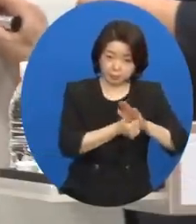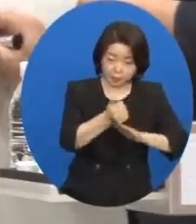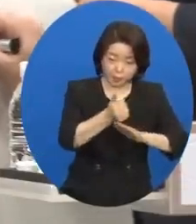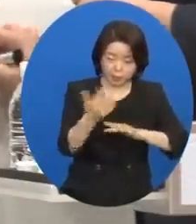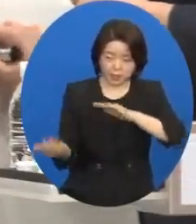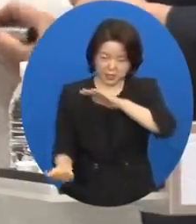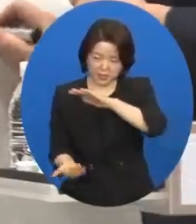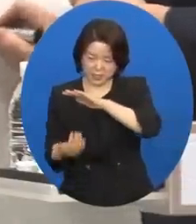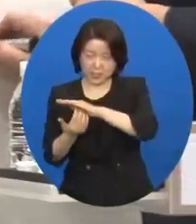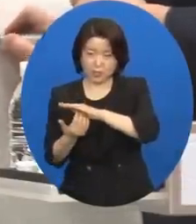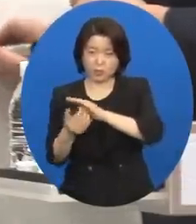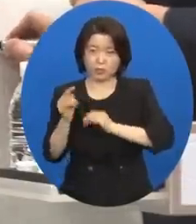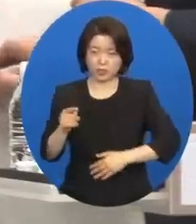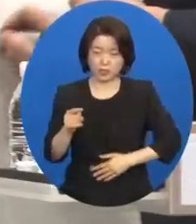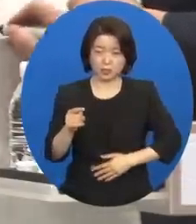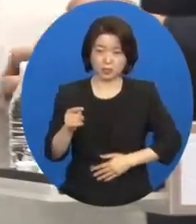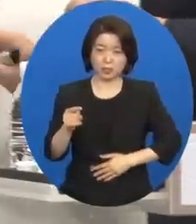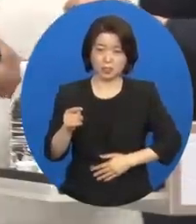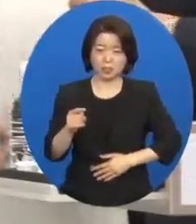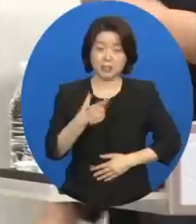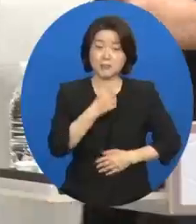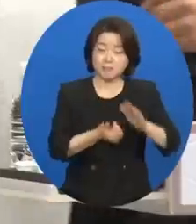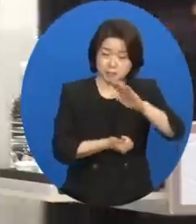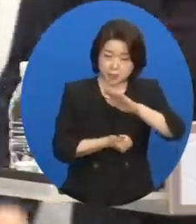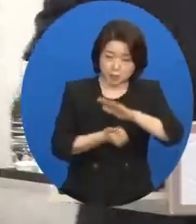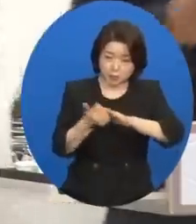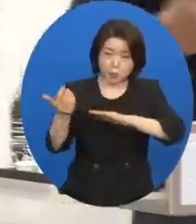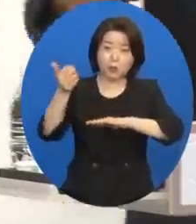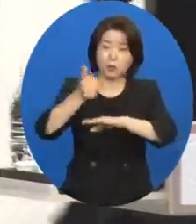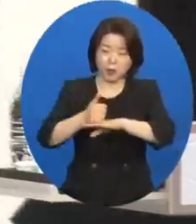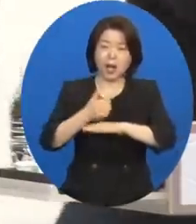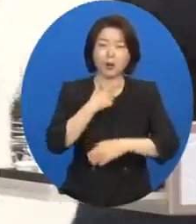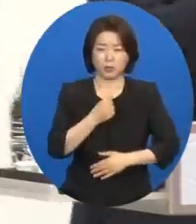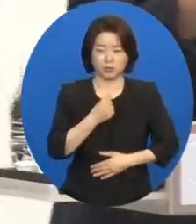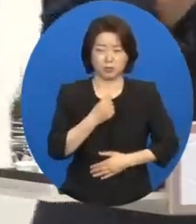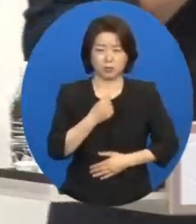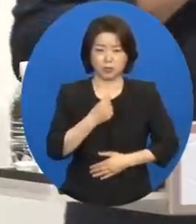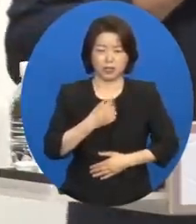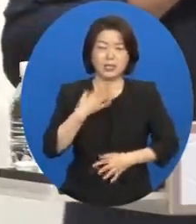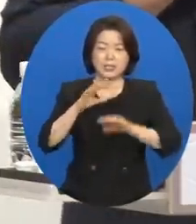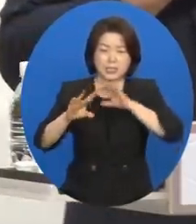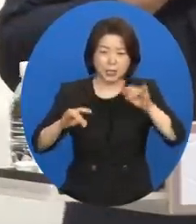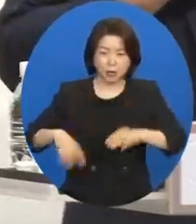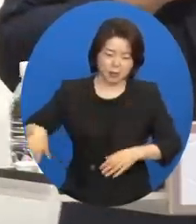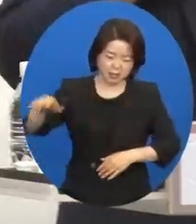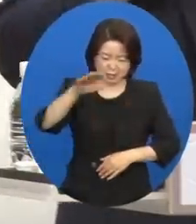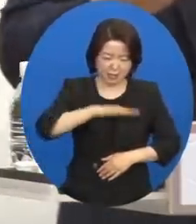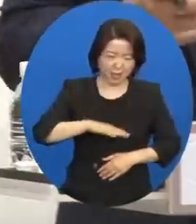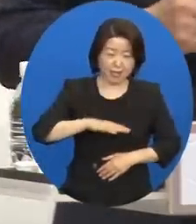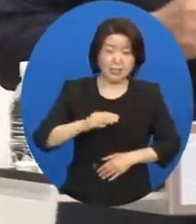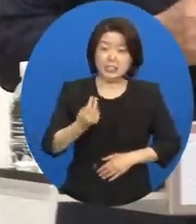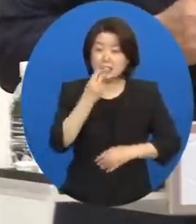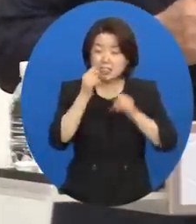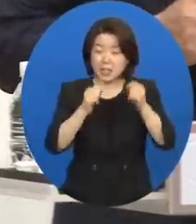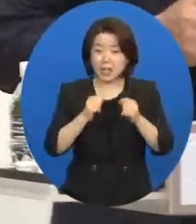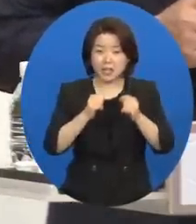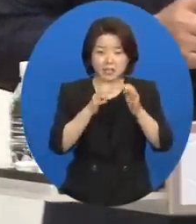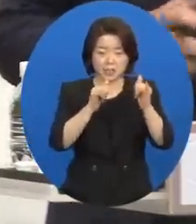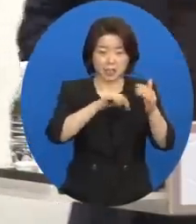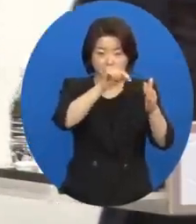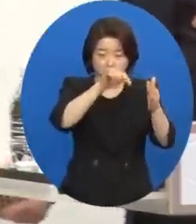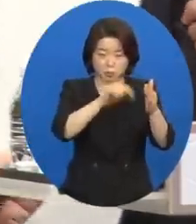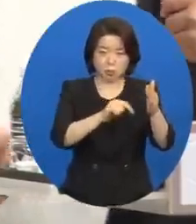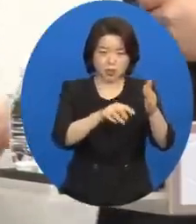이루려고 하는 소원 성취를 하려고 하는 갈망이 온 살아있다고 말하는 사람들 모든 속에 다